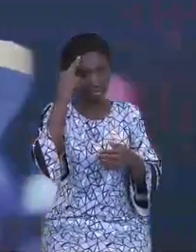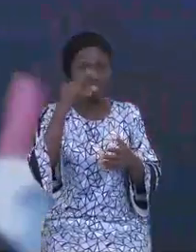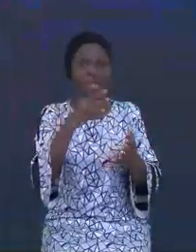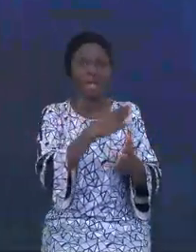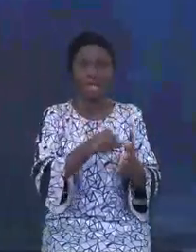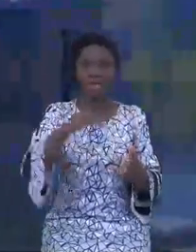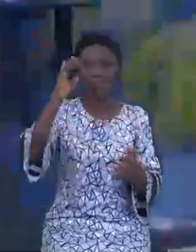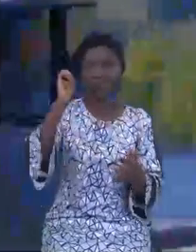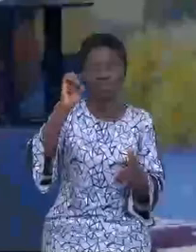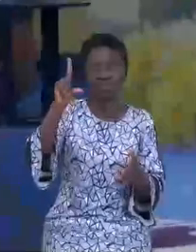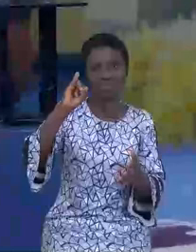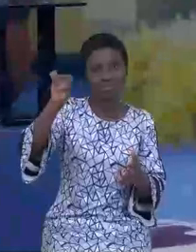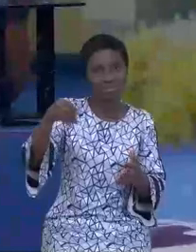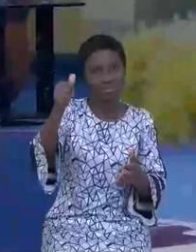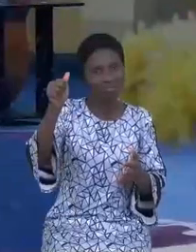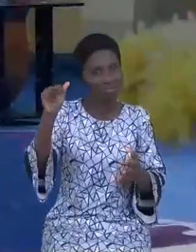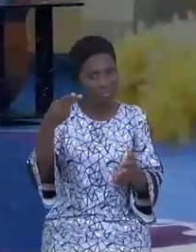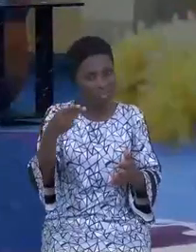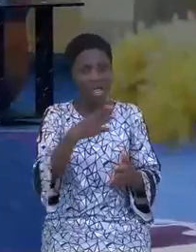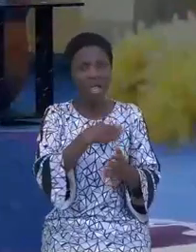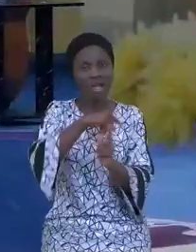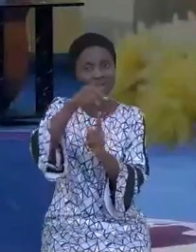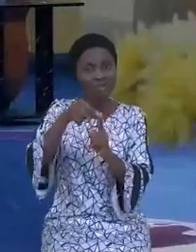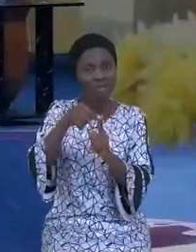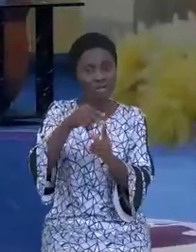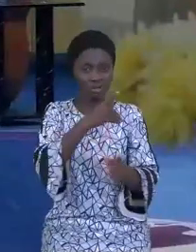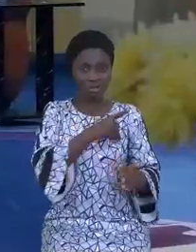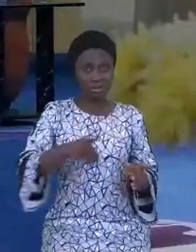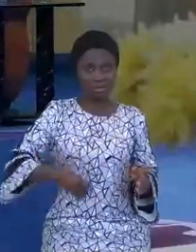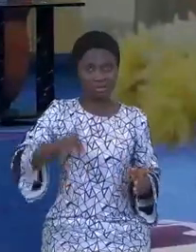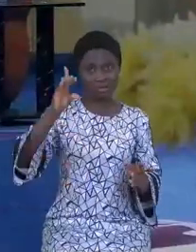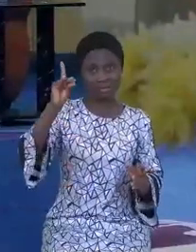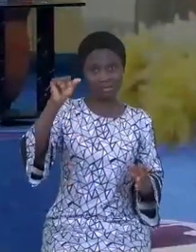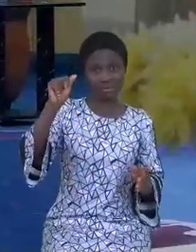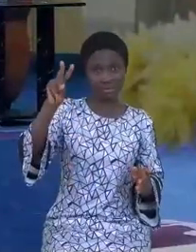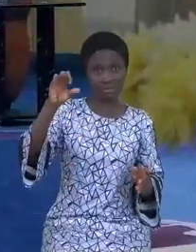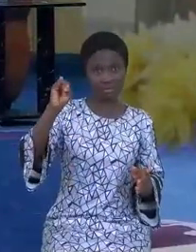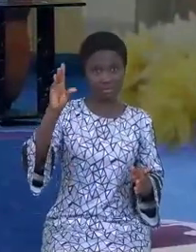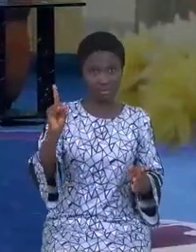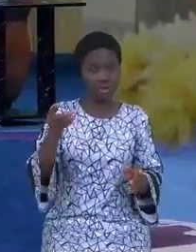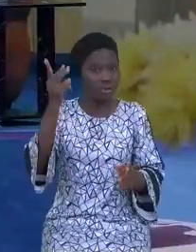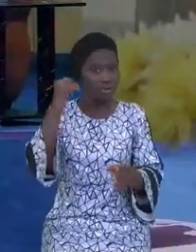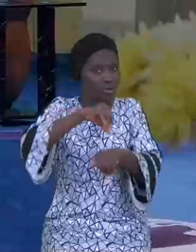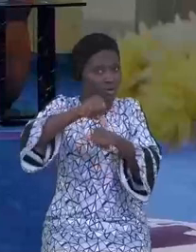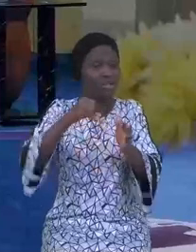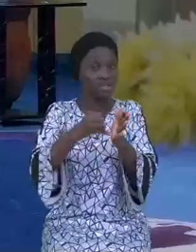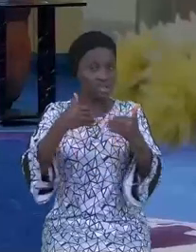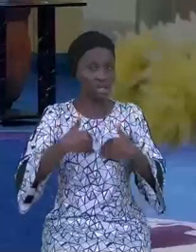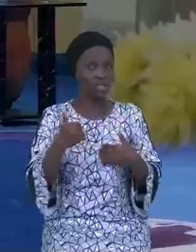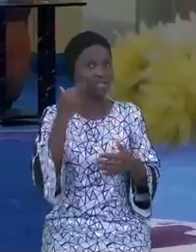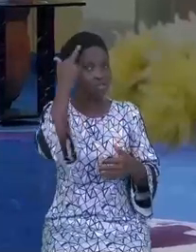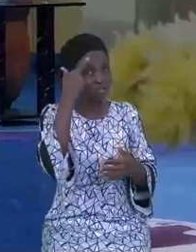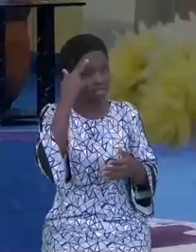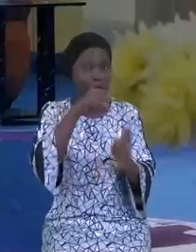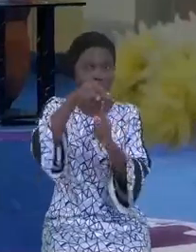avait un objectif. Et quand David a été oint, il avait un objectif. Quand Jésus a été